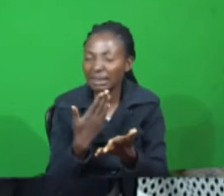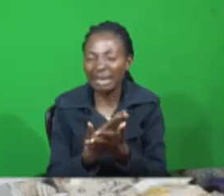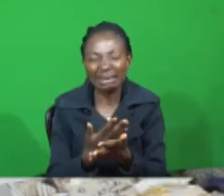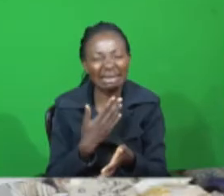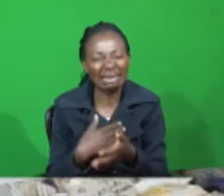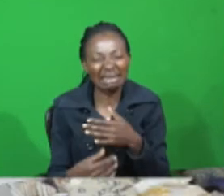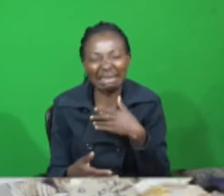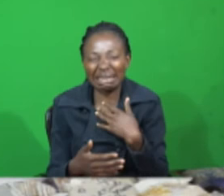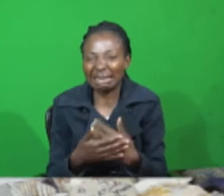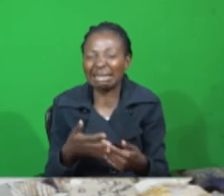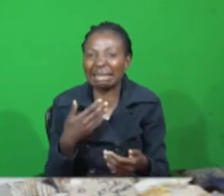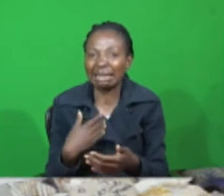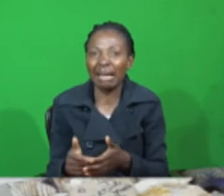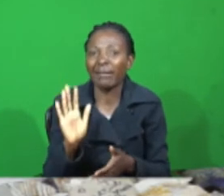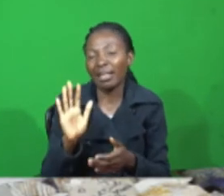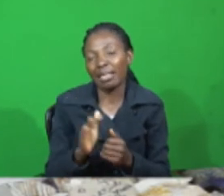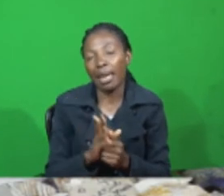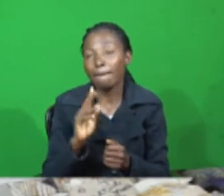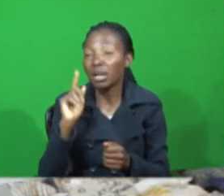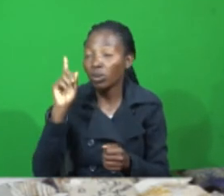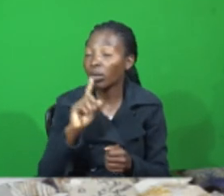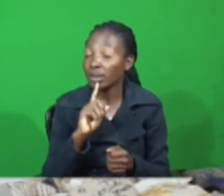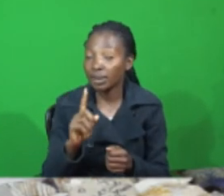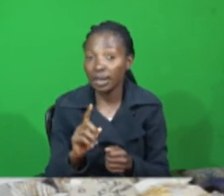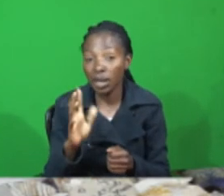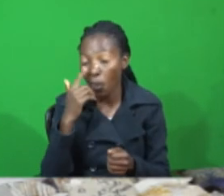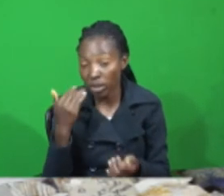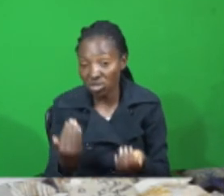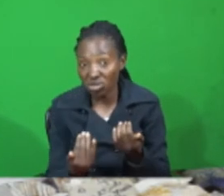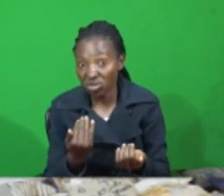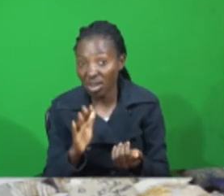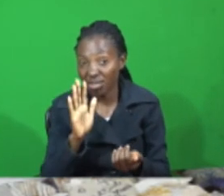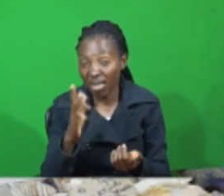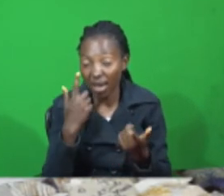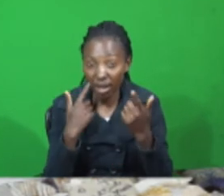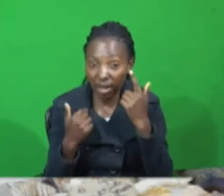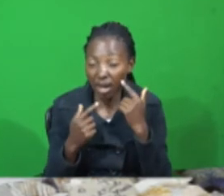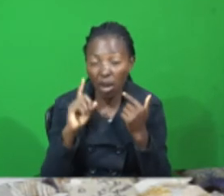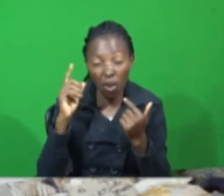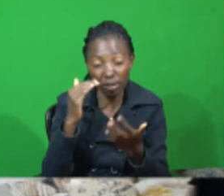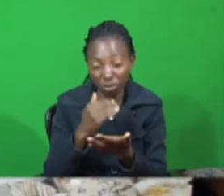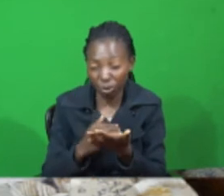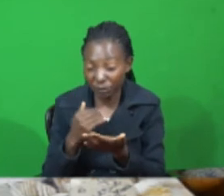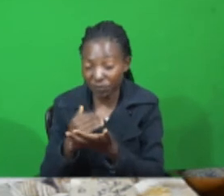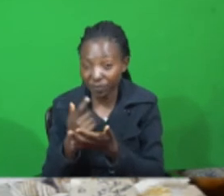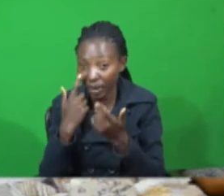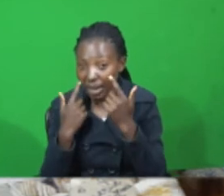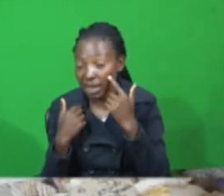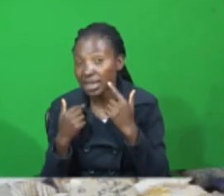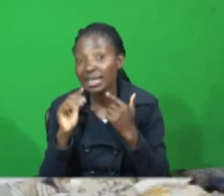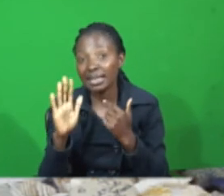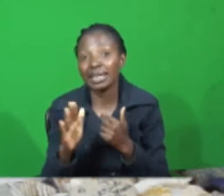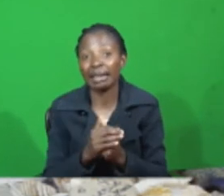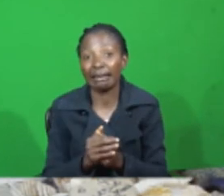Mwana akabuda muchiuno mako achitambura. Saka Mwari ari kuti vana apa vari kuchema. Ndiri kuchingidzira misodzi yavo. Yes. Alright.